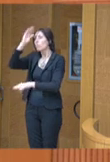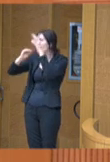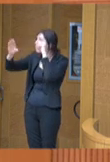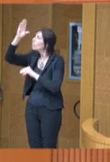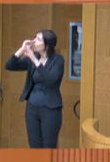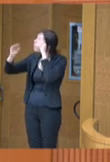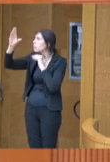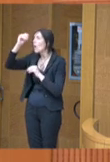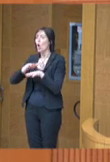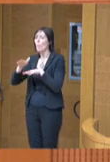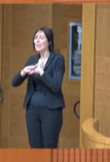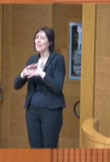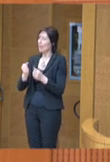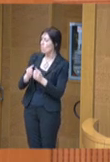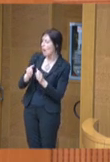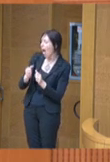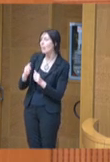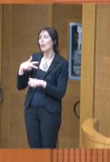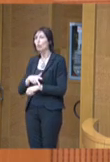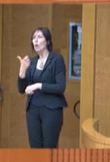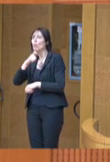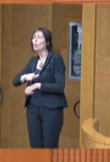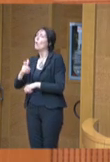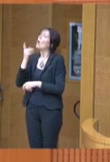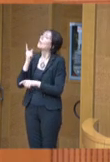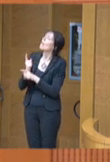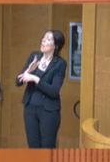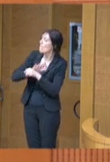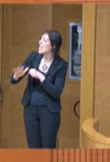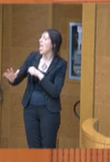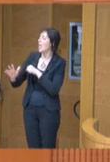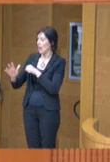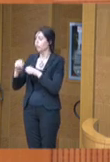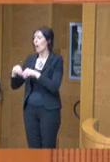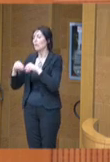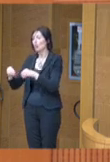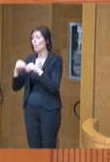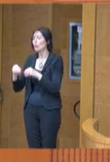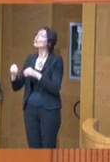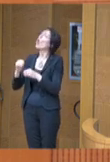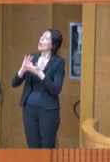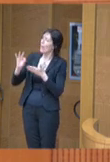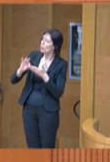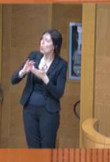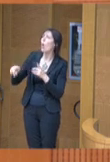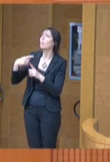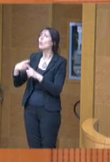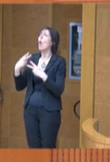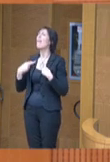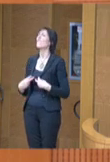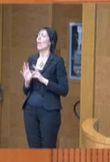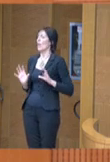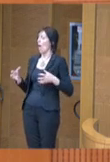e sociali necessarie in modo da facilitare la loro piena ed uguale partecipazione al sistema di istruzione e alla vita della comunità.